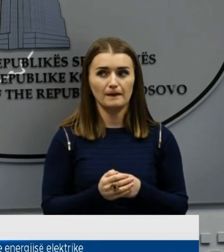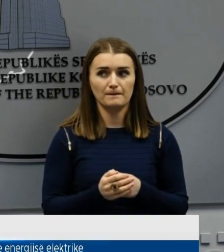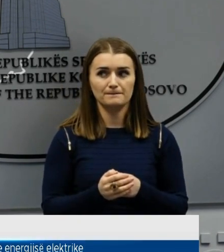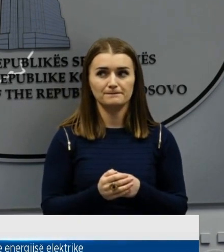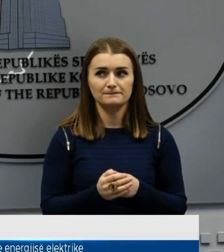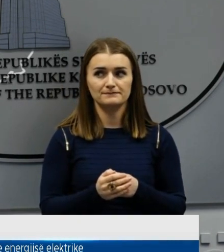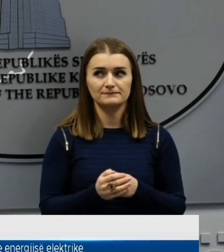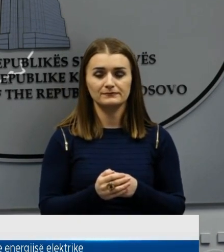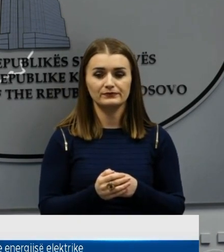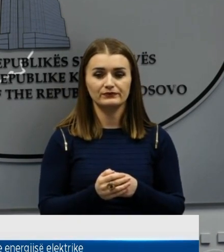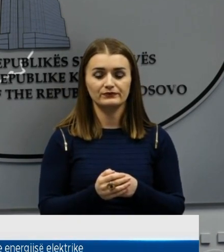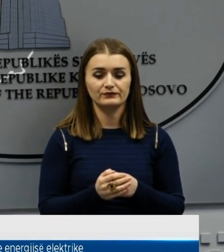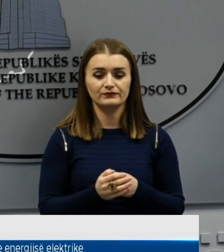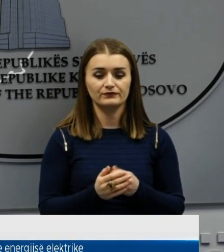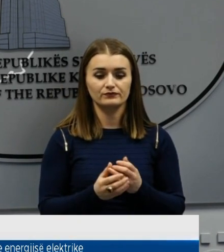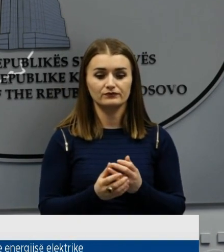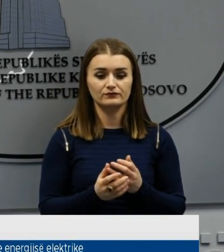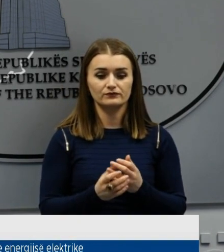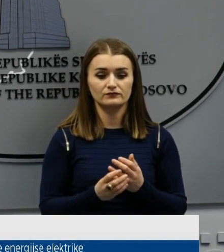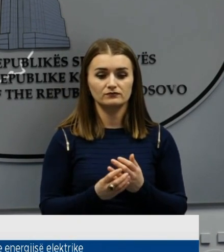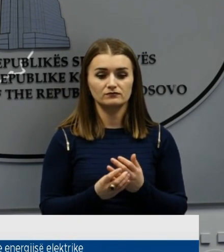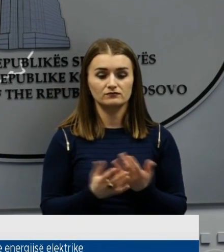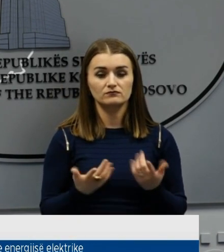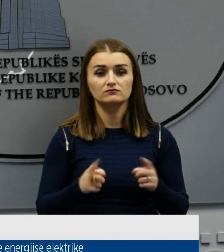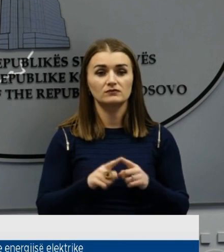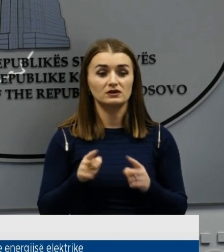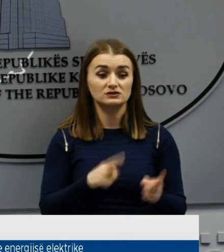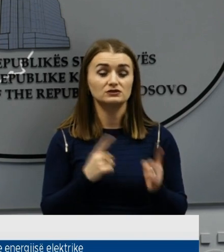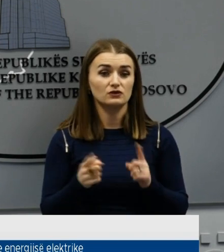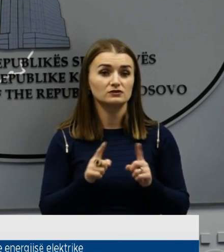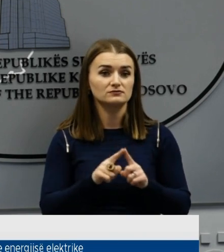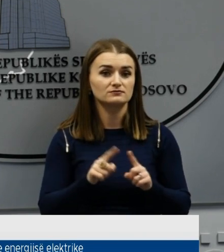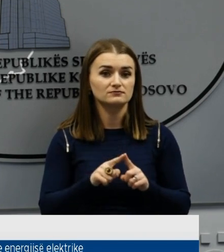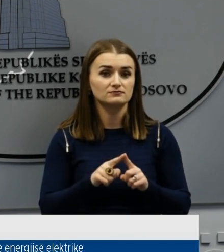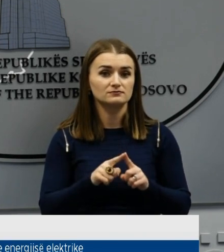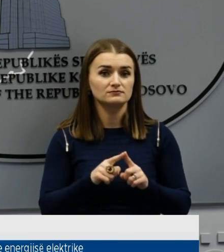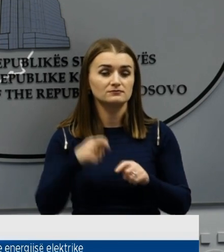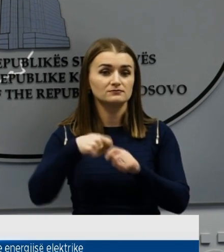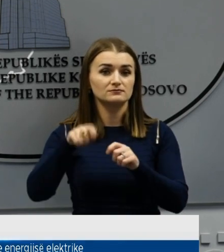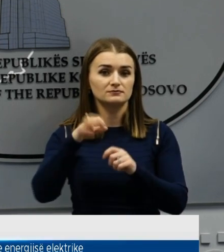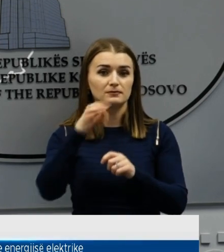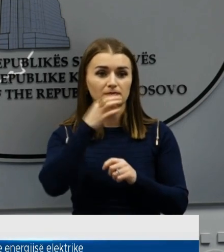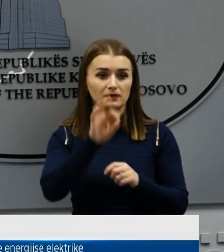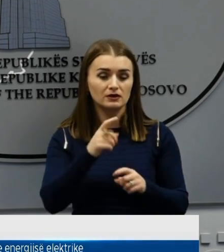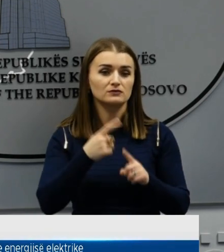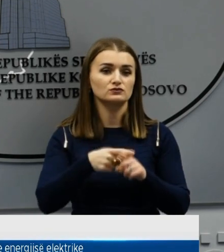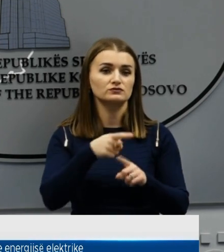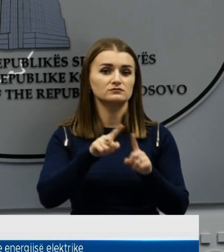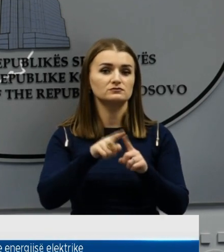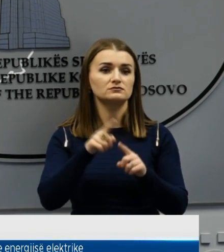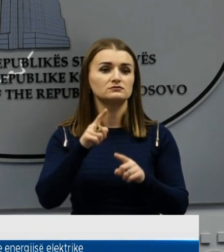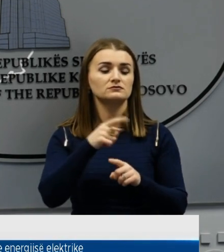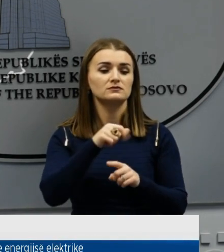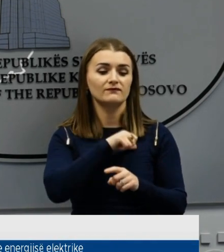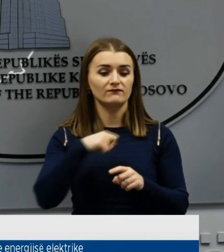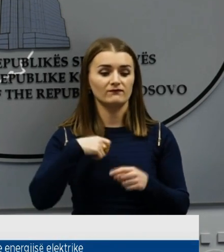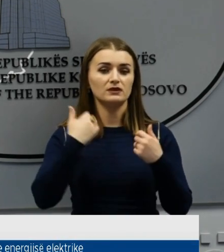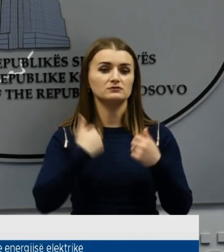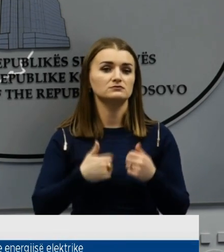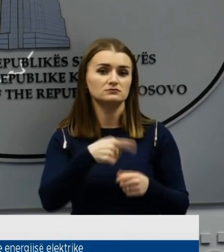konferencës së kaluar, tejkalimi i kësaj krize varet nga përfshirja dhe kontributi i se cilit prej nesh. Ju